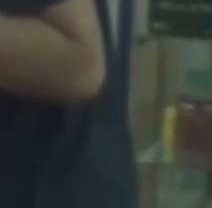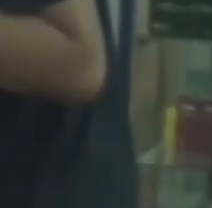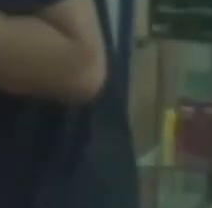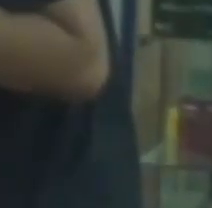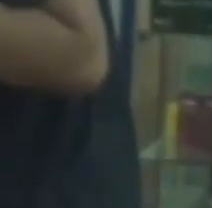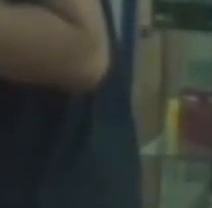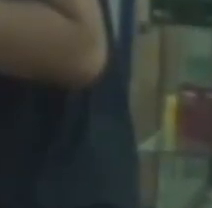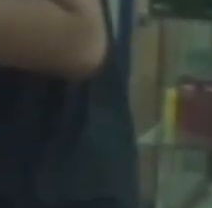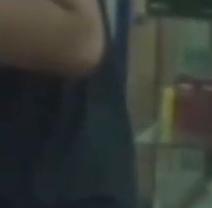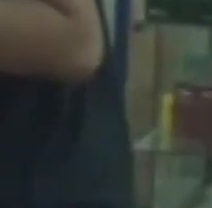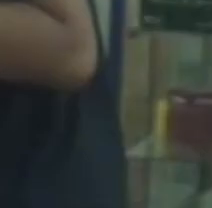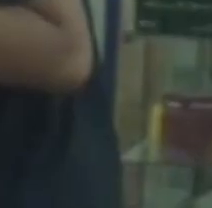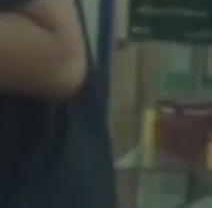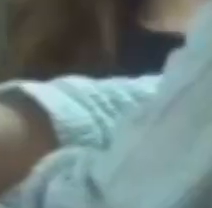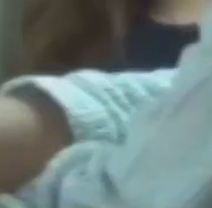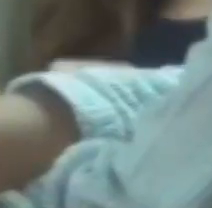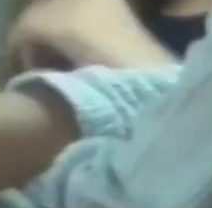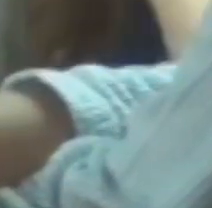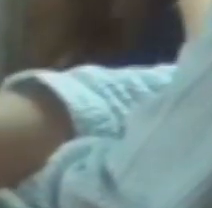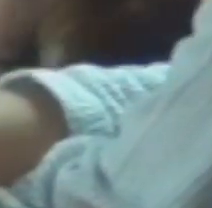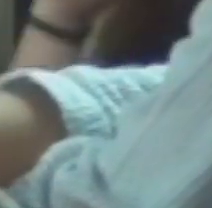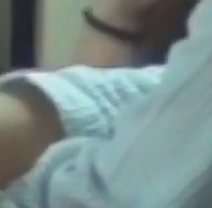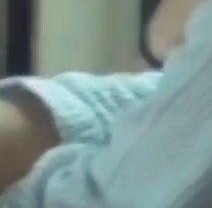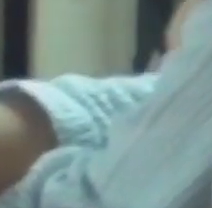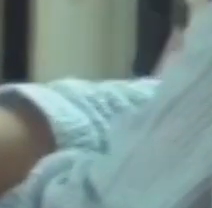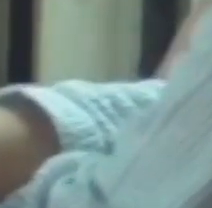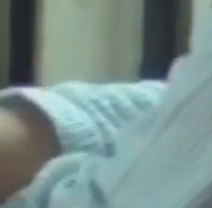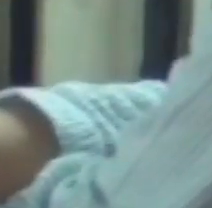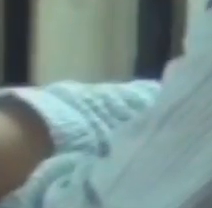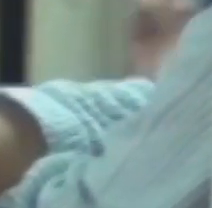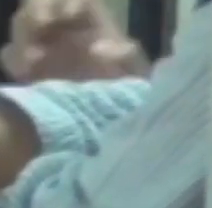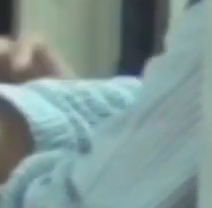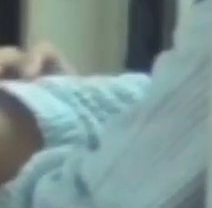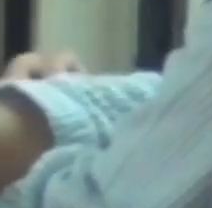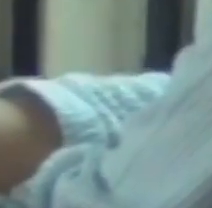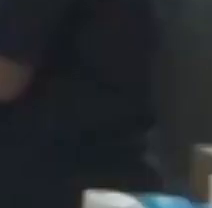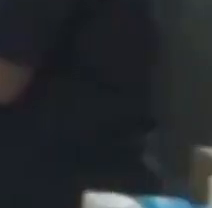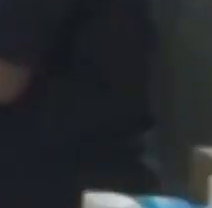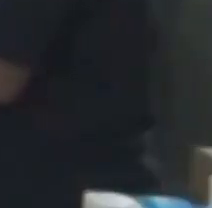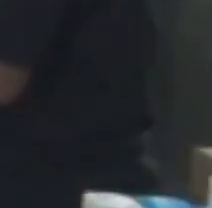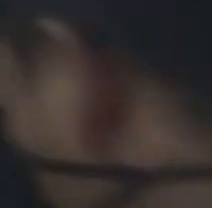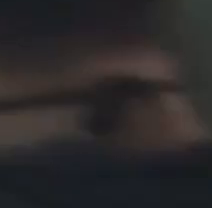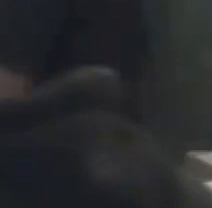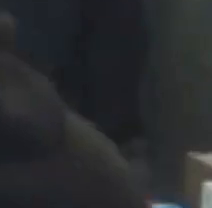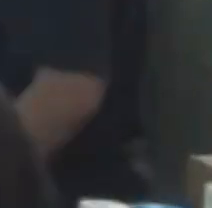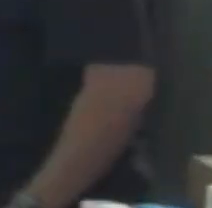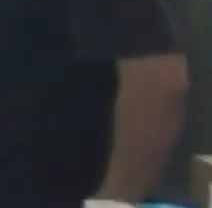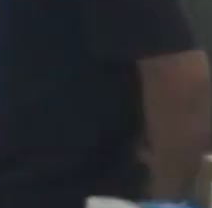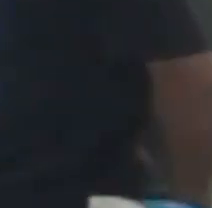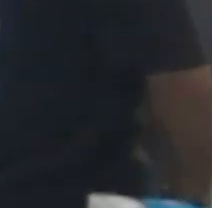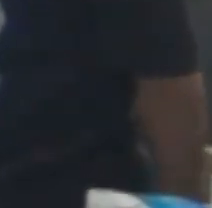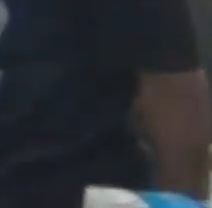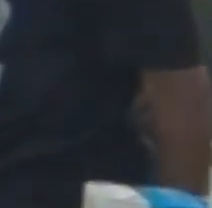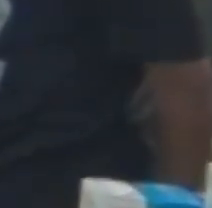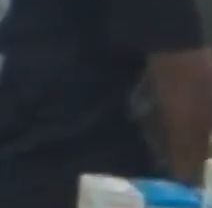radang, antivirus, dan antibiotik termasuk ivermectin kosong. Banyak warga yang nekat membeli obat keras ini tanpa